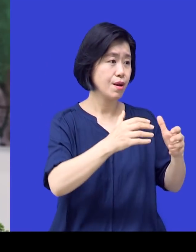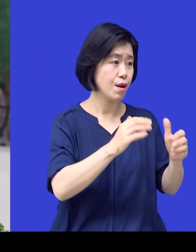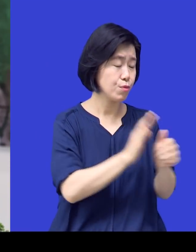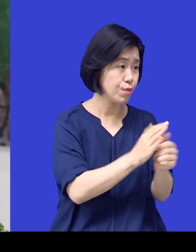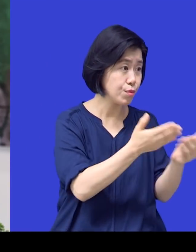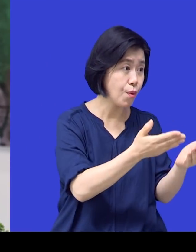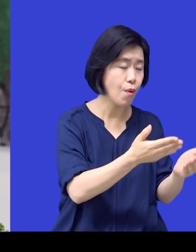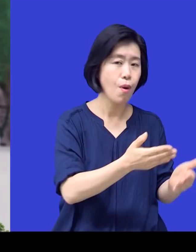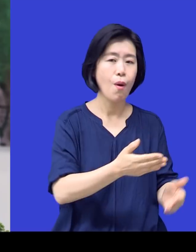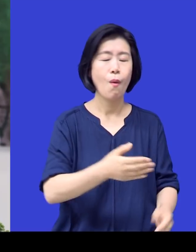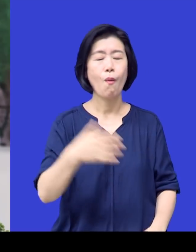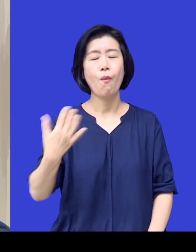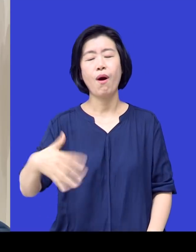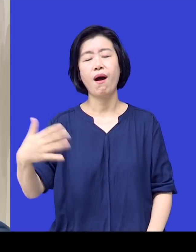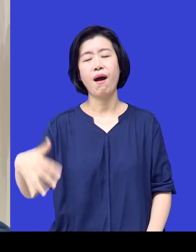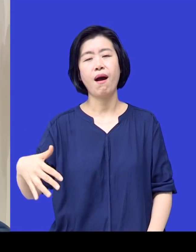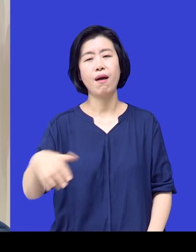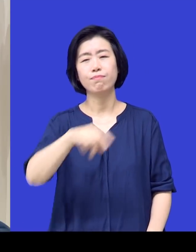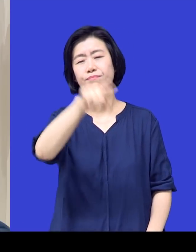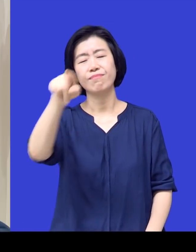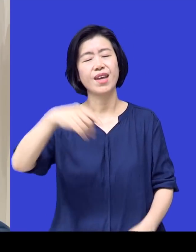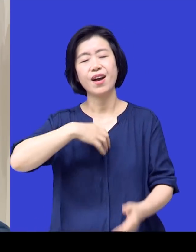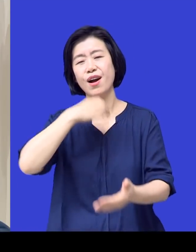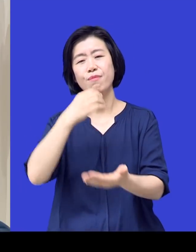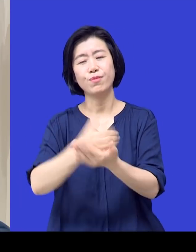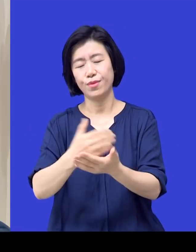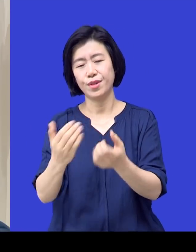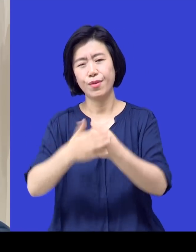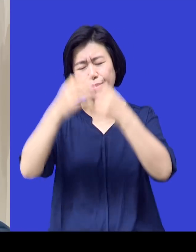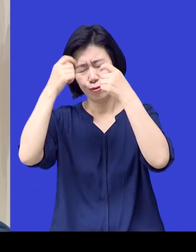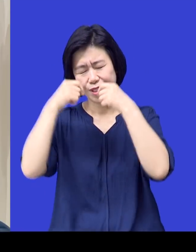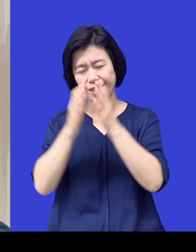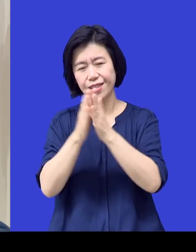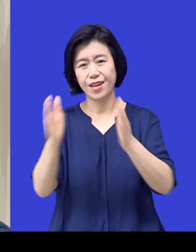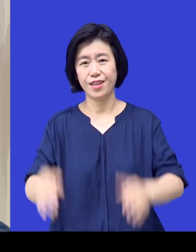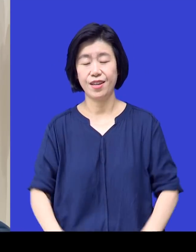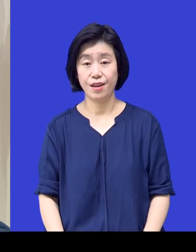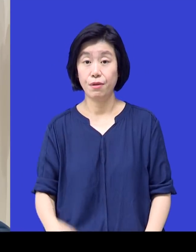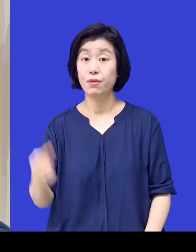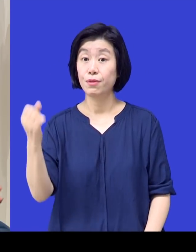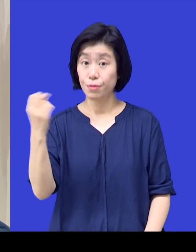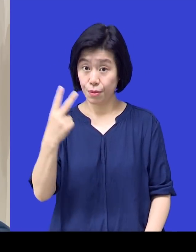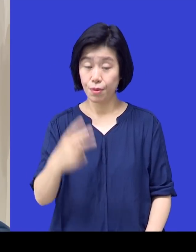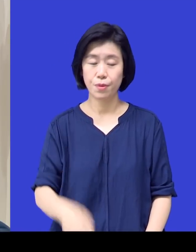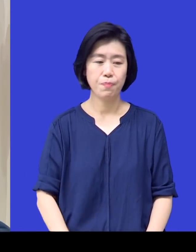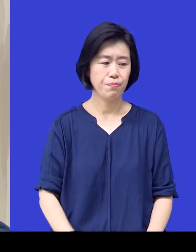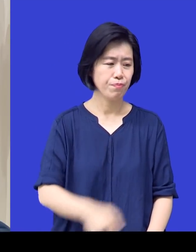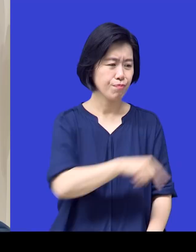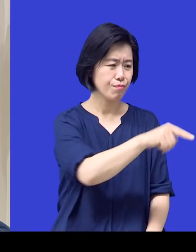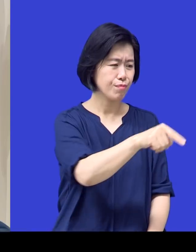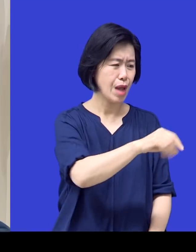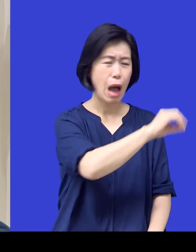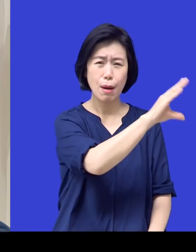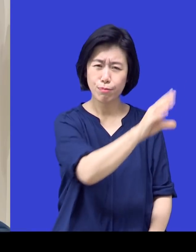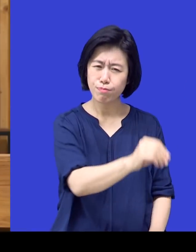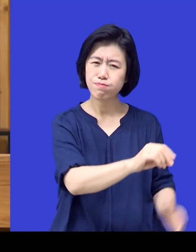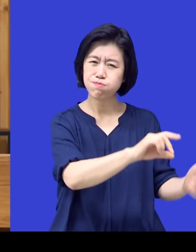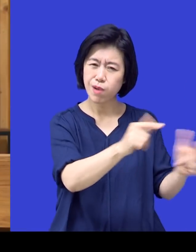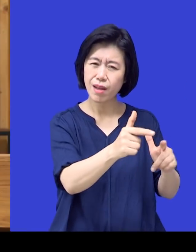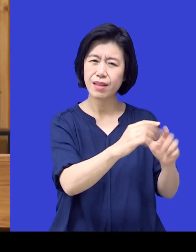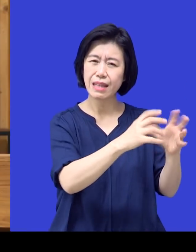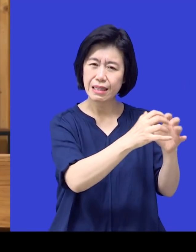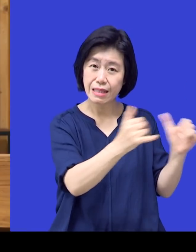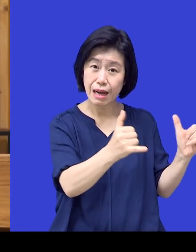수혜국에 있는 수많은 컴패션 맞아요. 사람들이 한국을 오면 맞아요. 백인들이 돕는 것은 늘